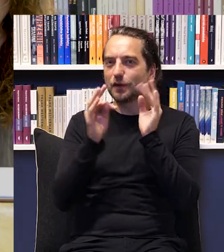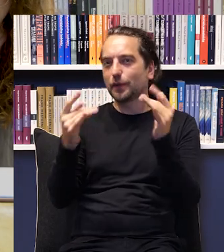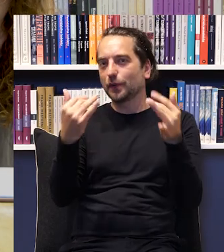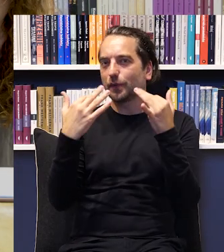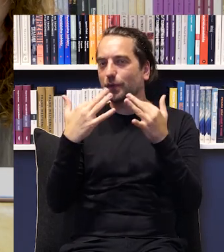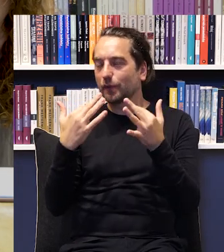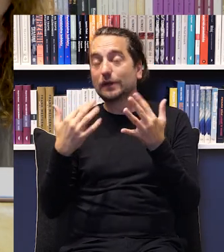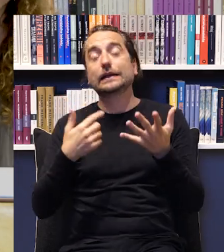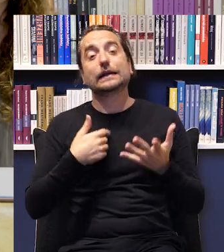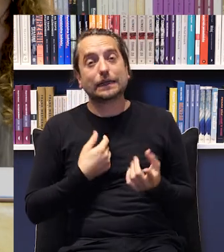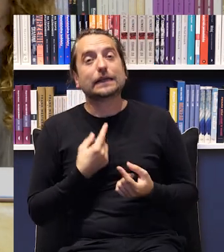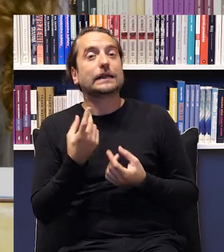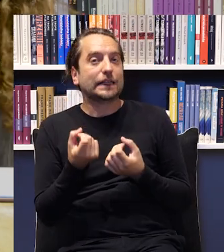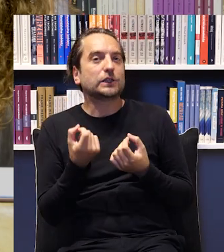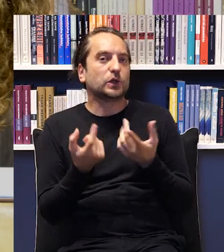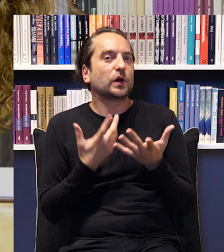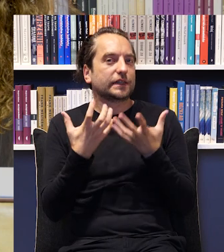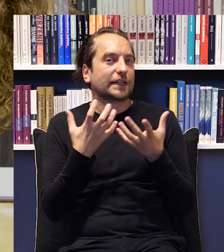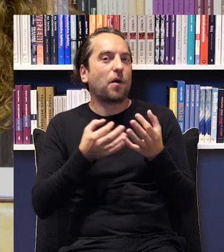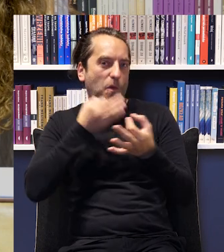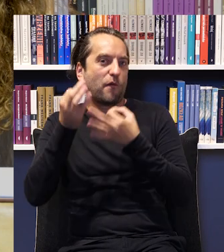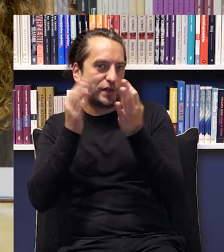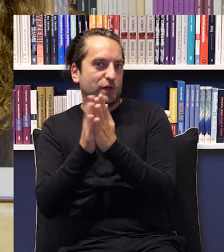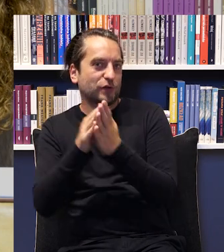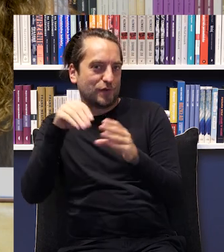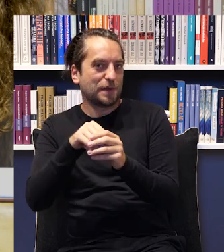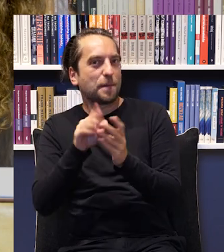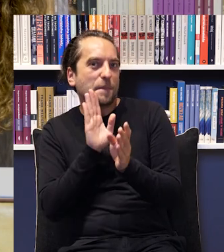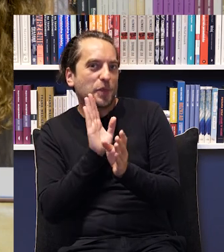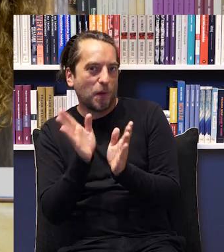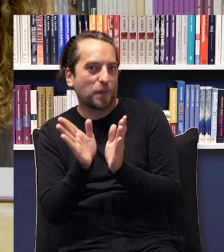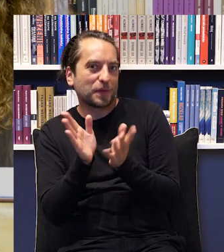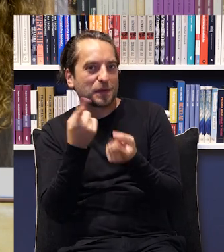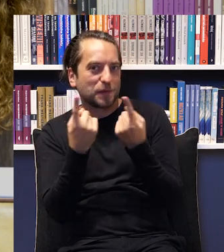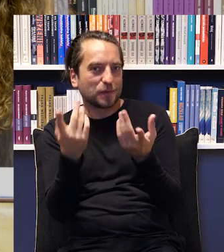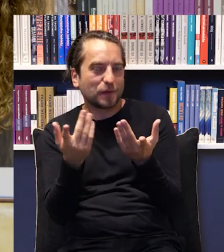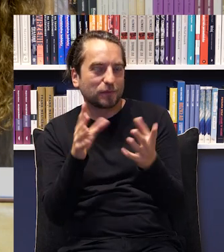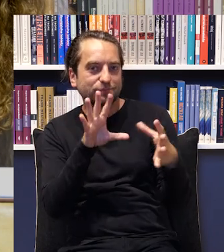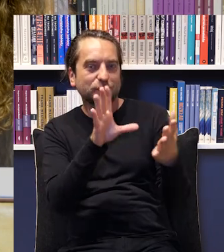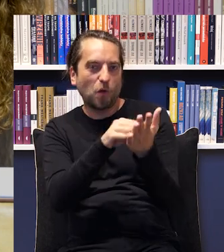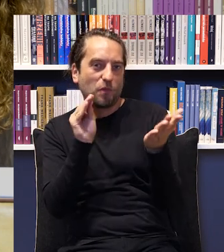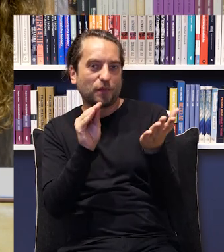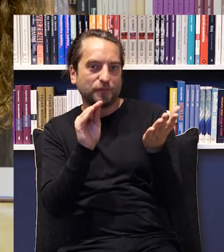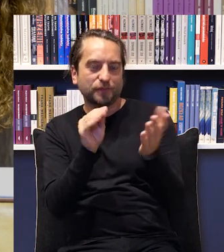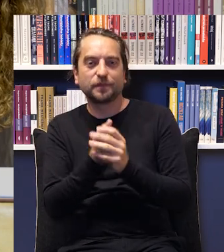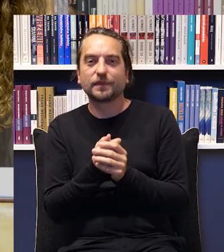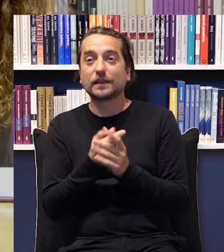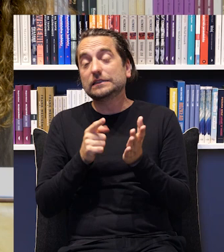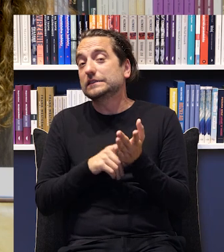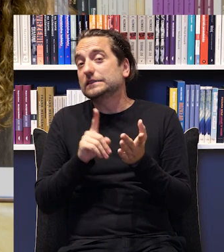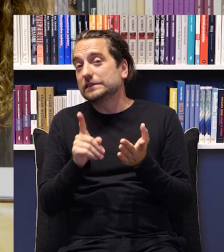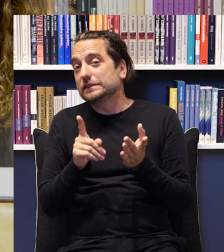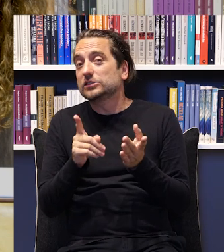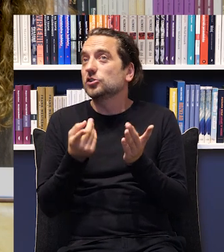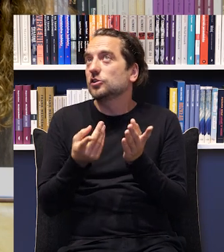trochę chcę w taki sposób tę narrację konstruować, w związku z czym ona rzeczywiście jest pokonstruowana